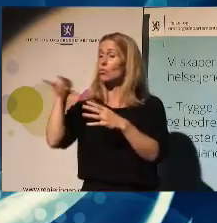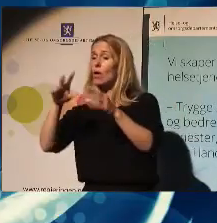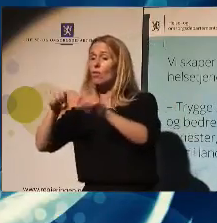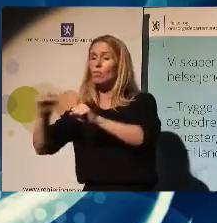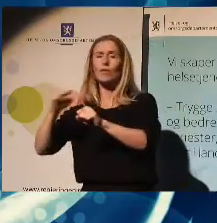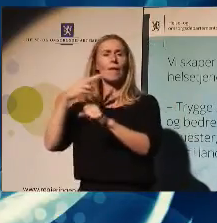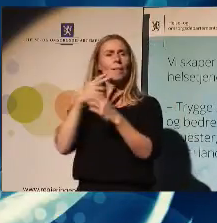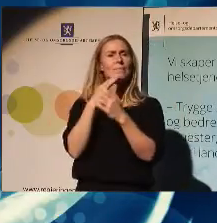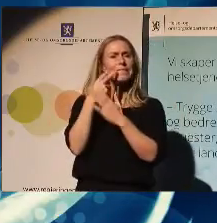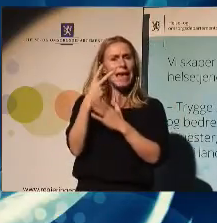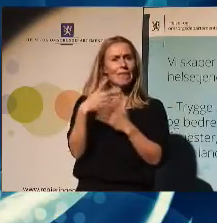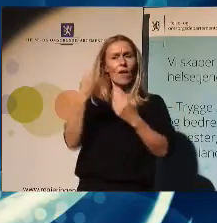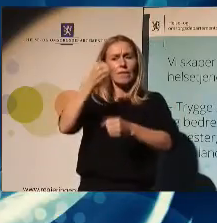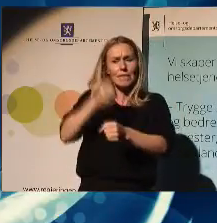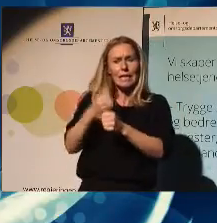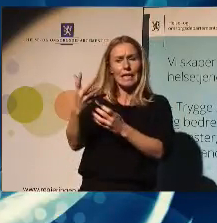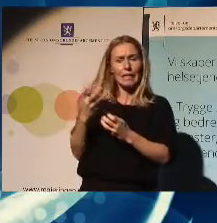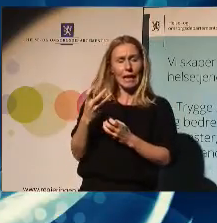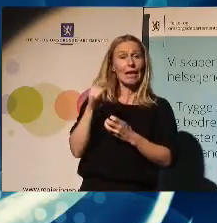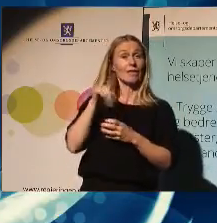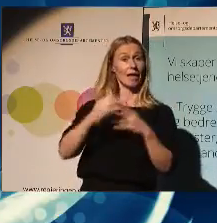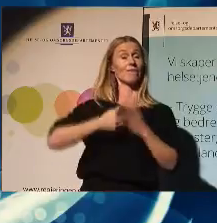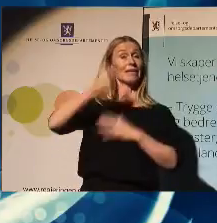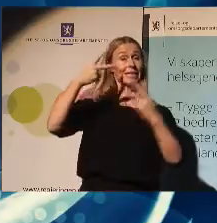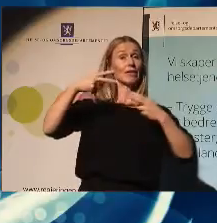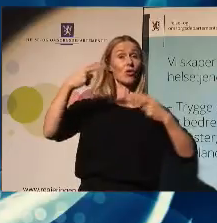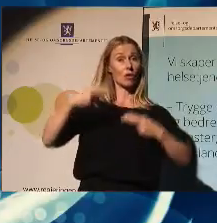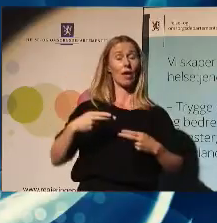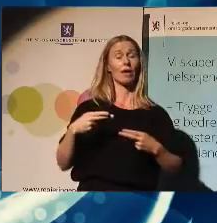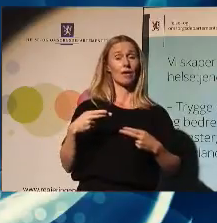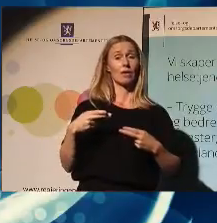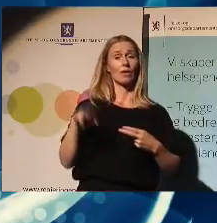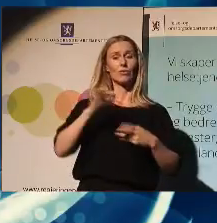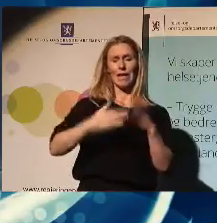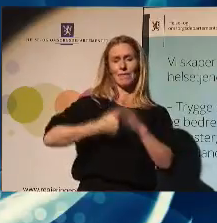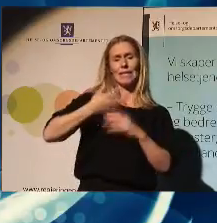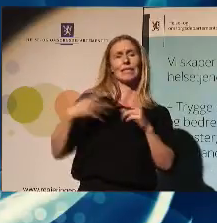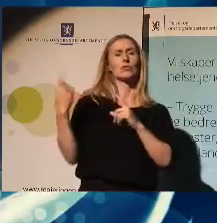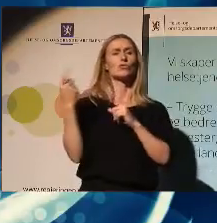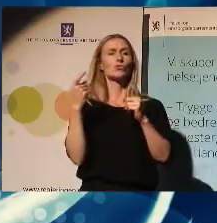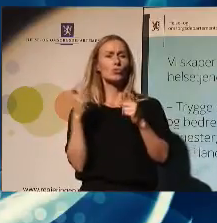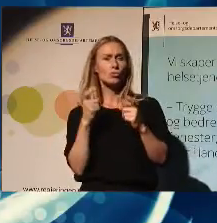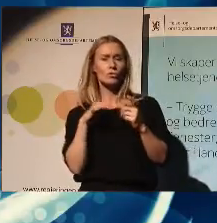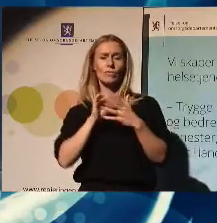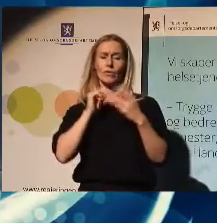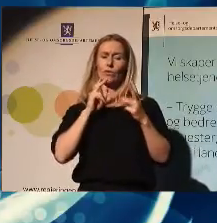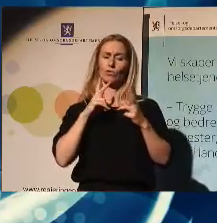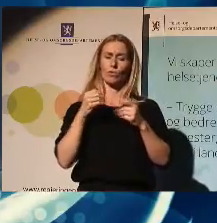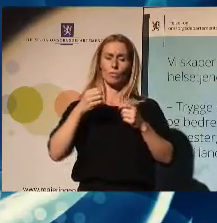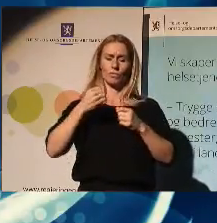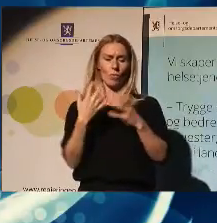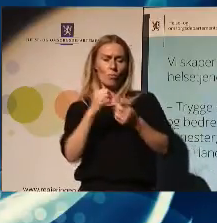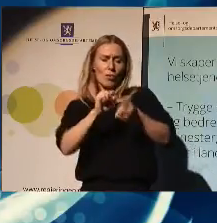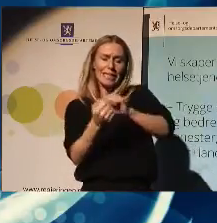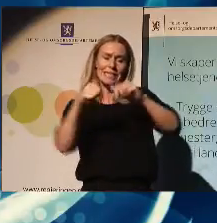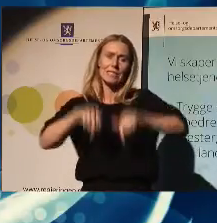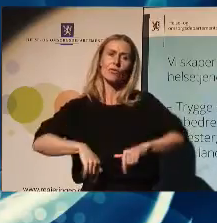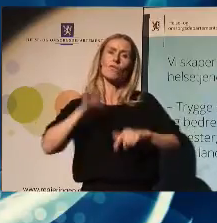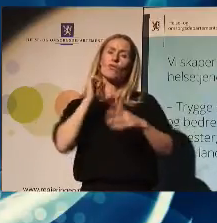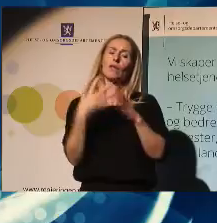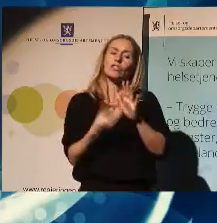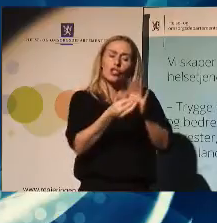trenger. Det en viktig rolle å klare å fylle, og det en viktig diskusjon som vi også har politisk på hvordan skal vi støtte